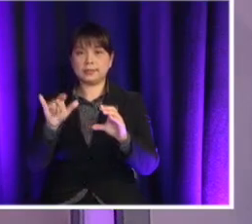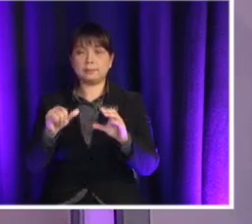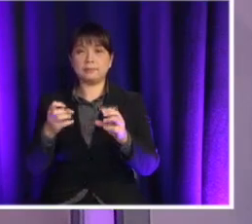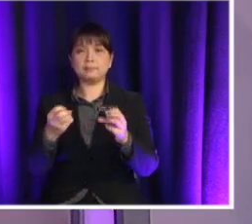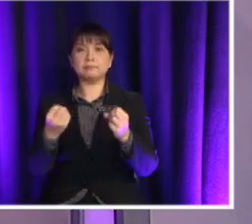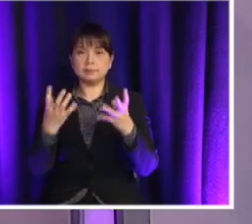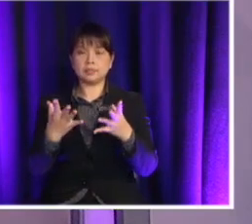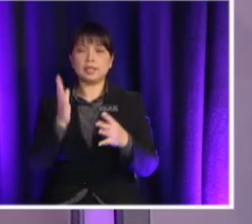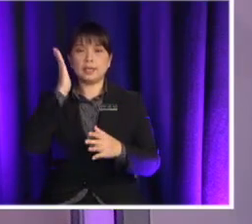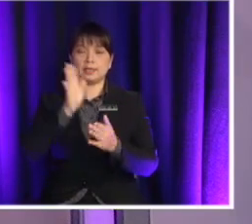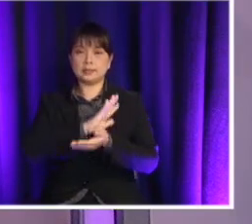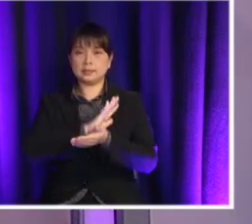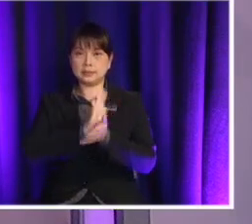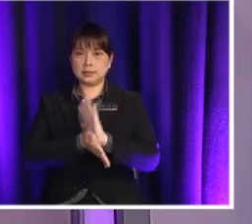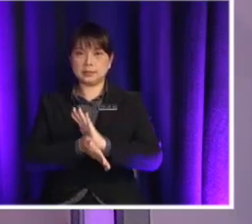akan jadi